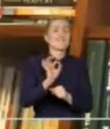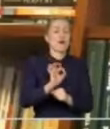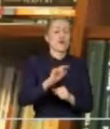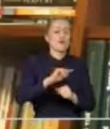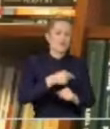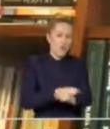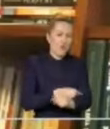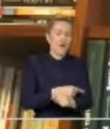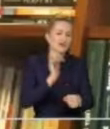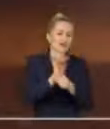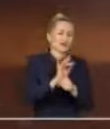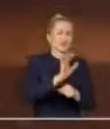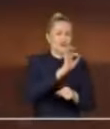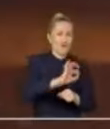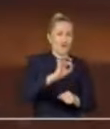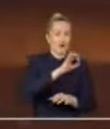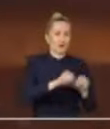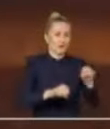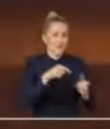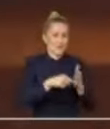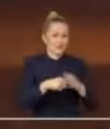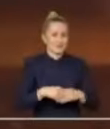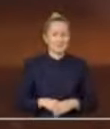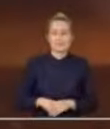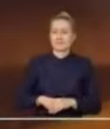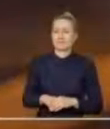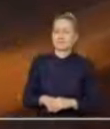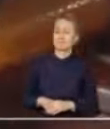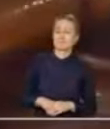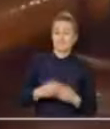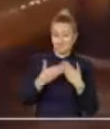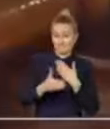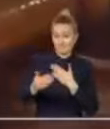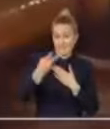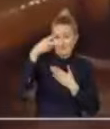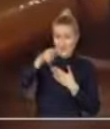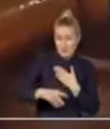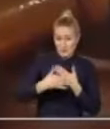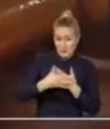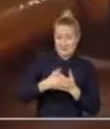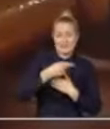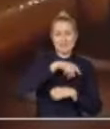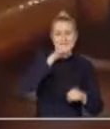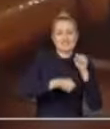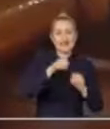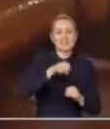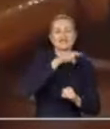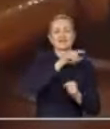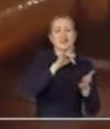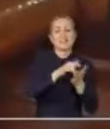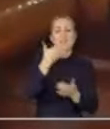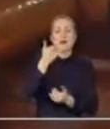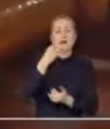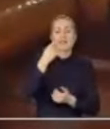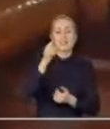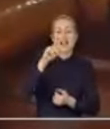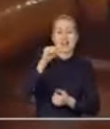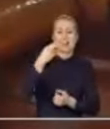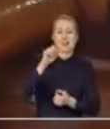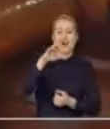działań sądu. Dopiero za blisko 2 miesiące sędzia Sądu Okręgowego w Warszawie Magdalena